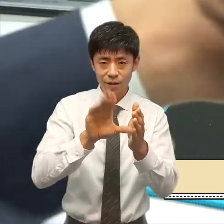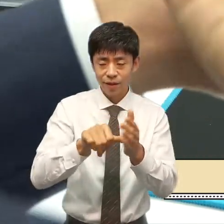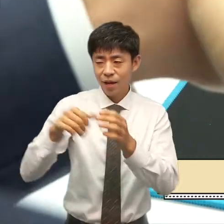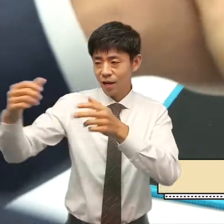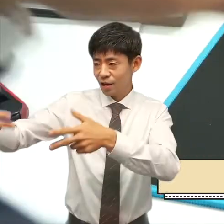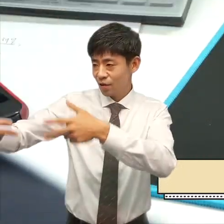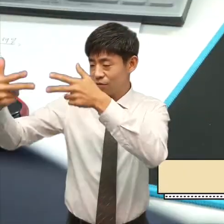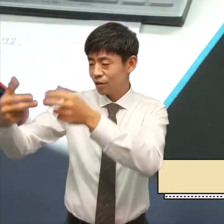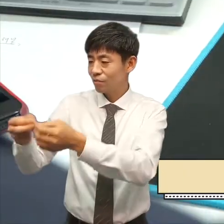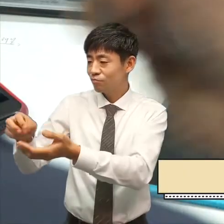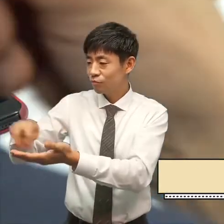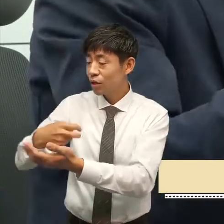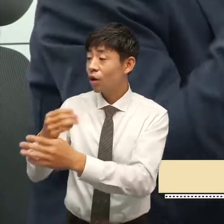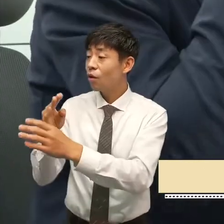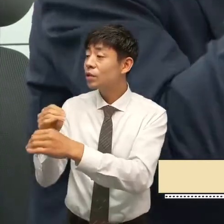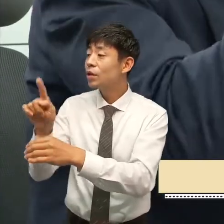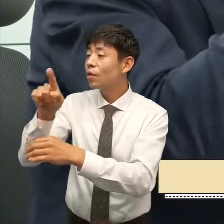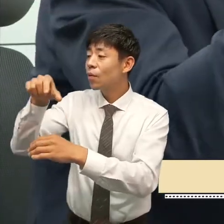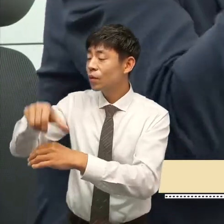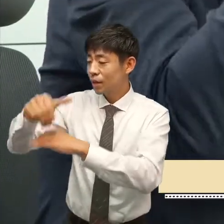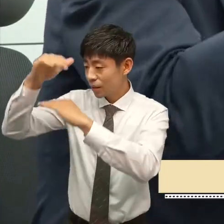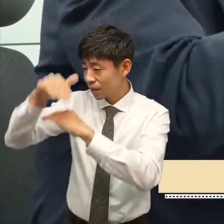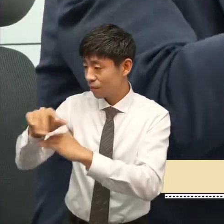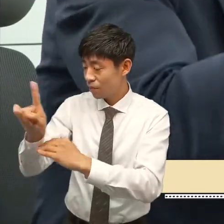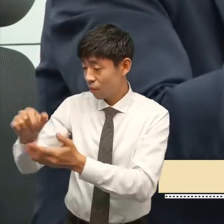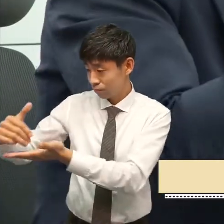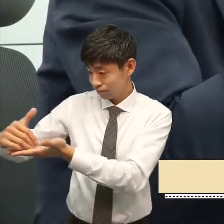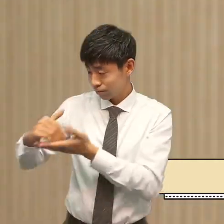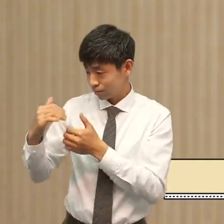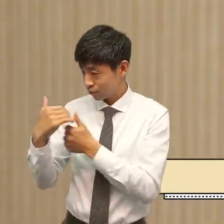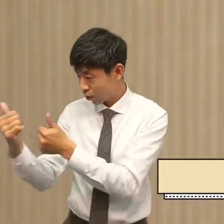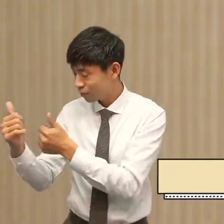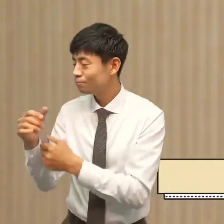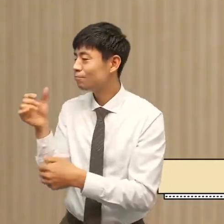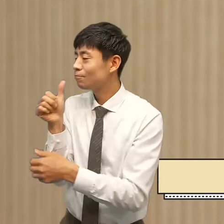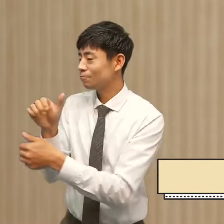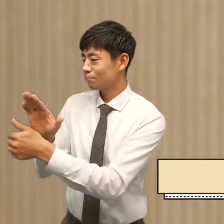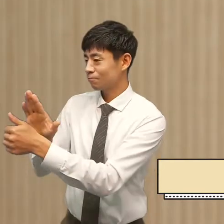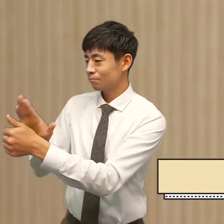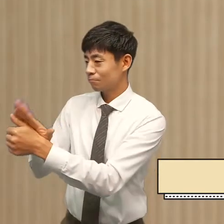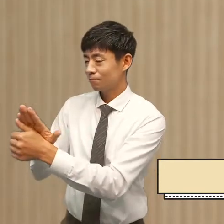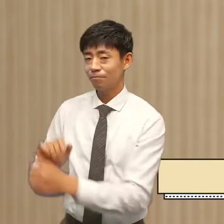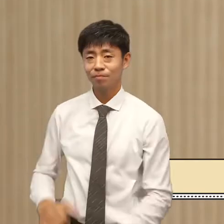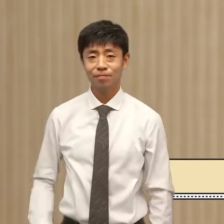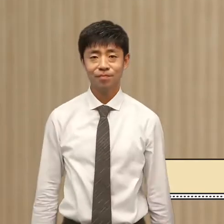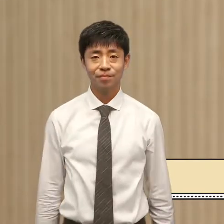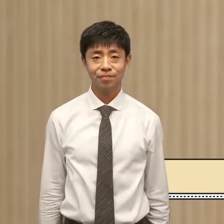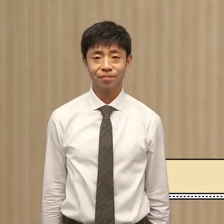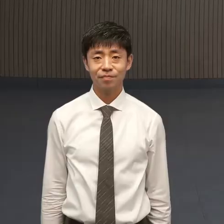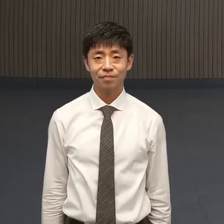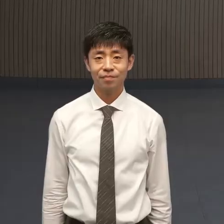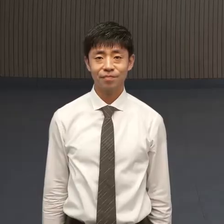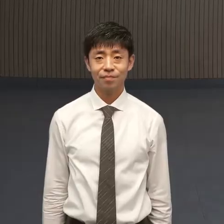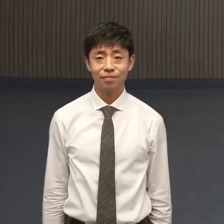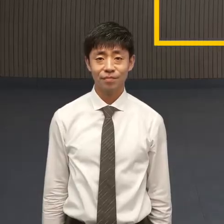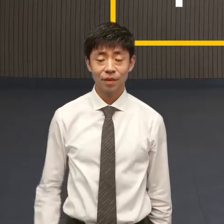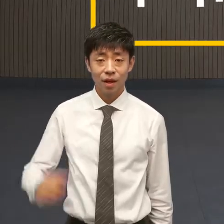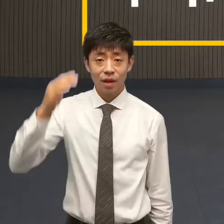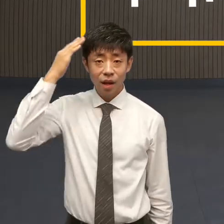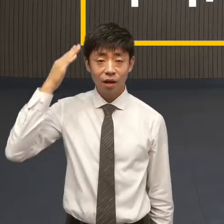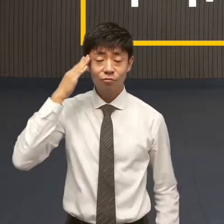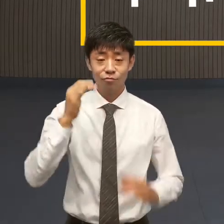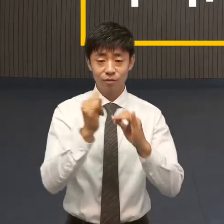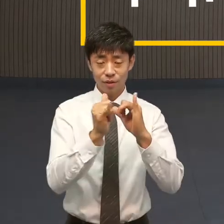문자로 언제 어디서 어떤 통역이 있다 이런 요청이 들어오면 현장으로 나가가지고 통역을 지원하고 있습니다. 대부분의